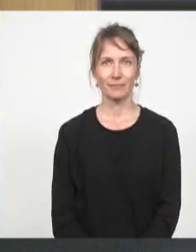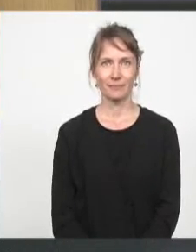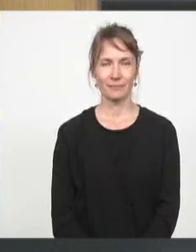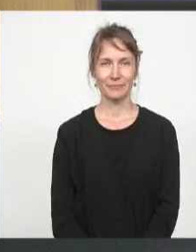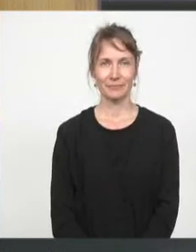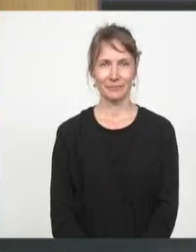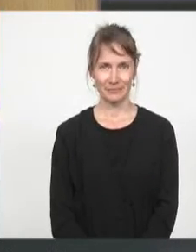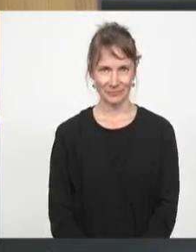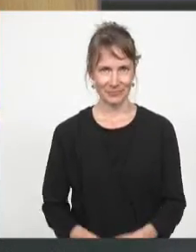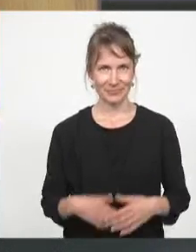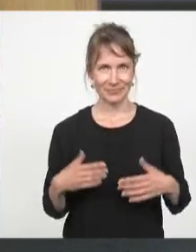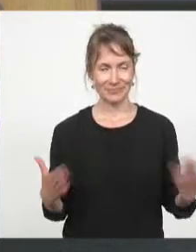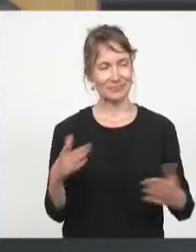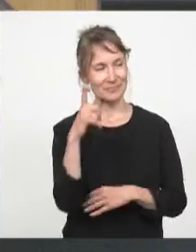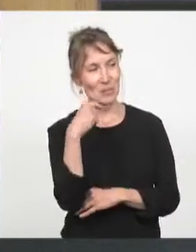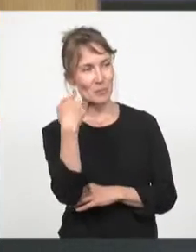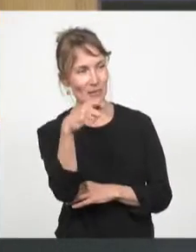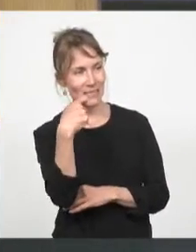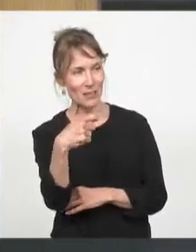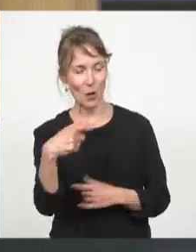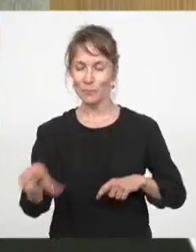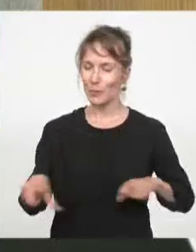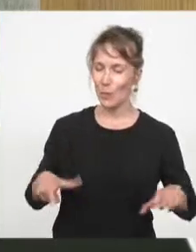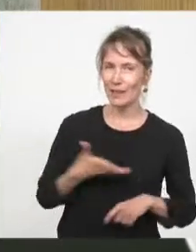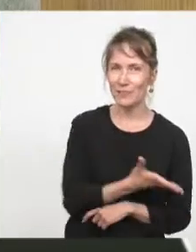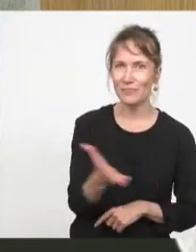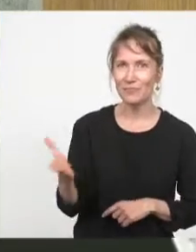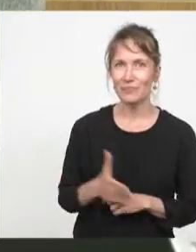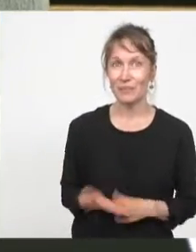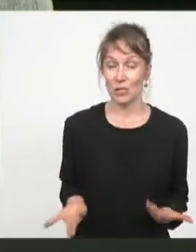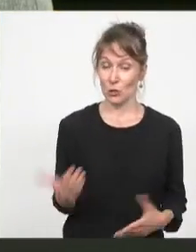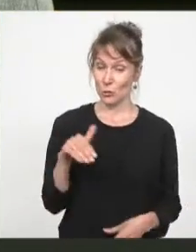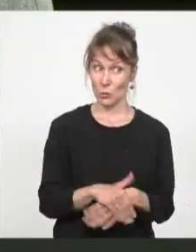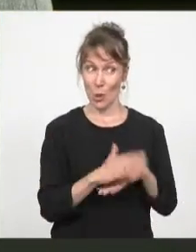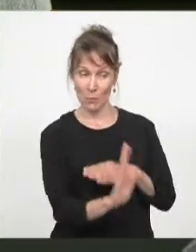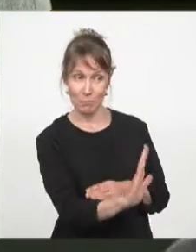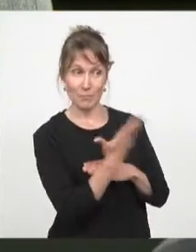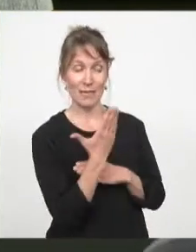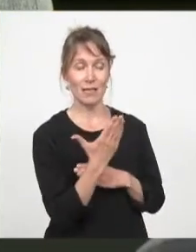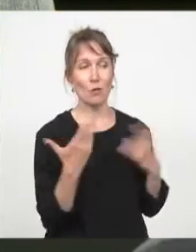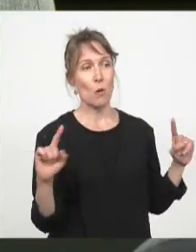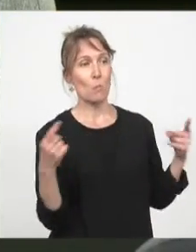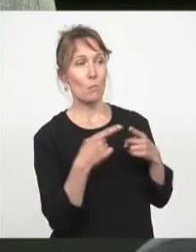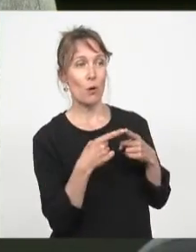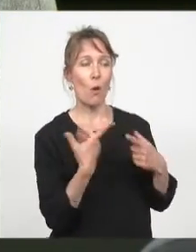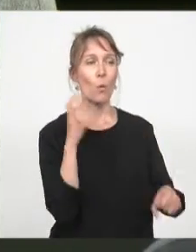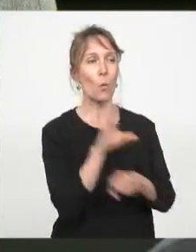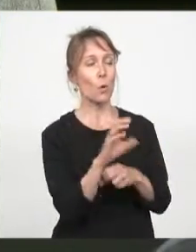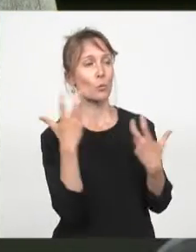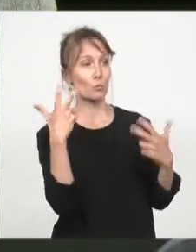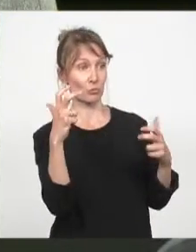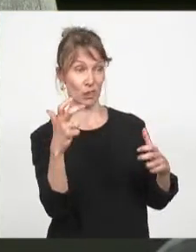Pardon. Monsieur le Président, chers collègues, vous nous présentez ce soir le plan de prévention du bruit dans l'environnement.